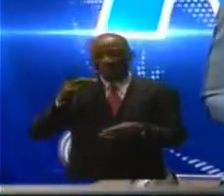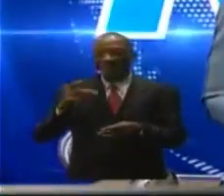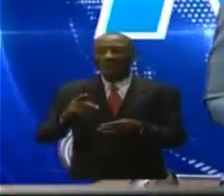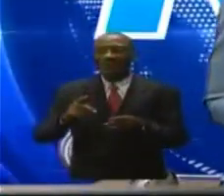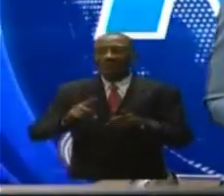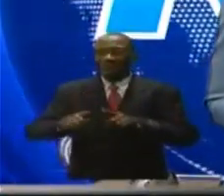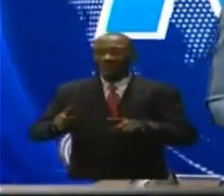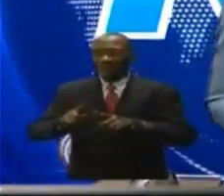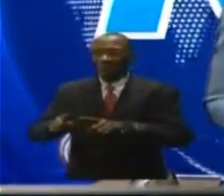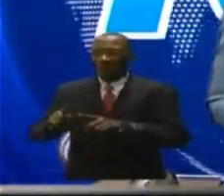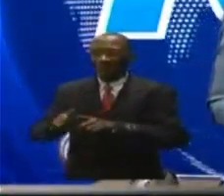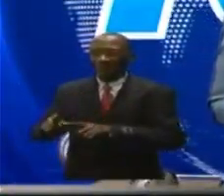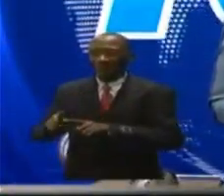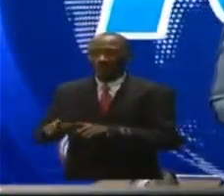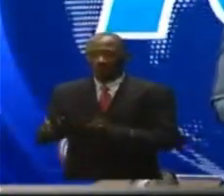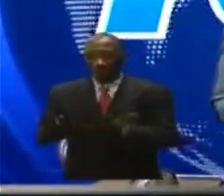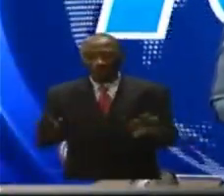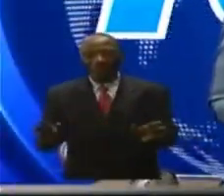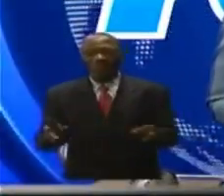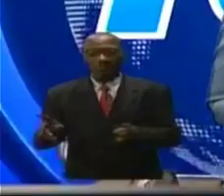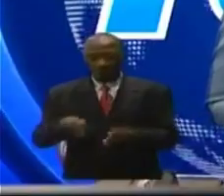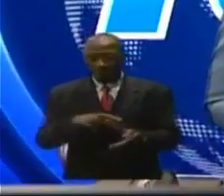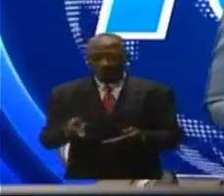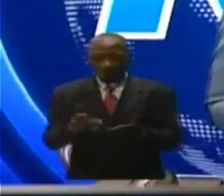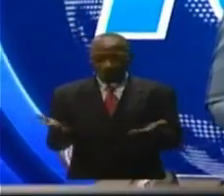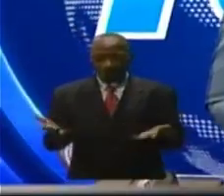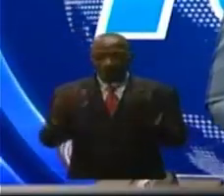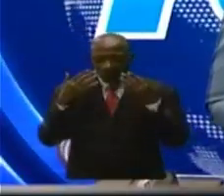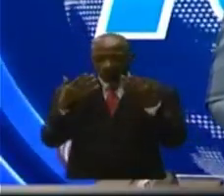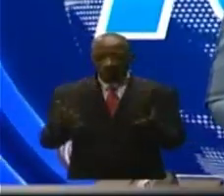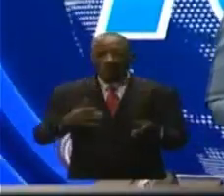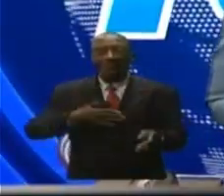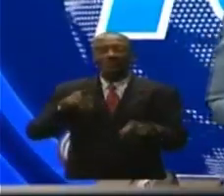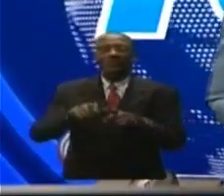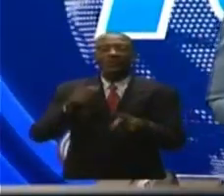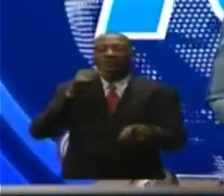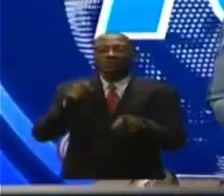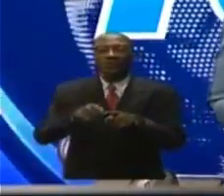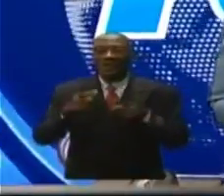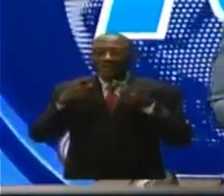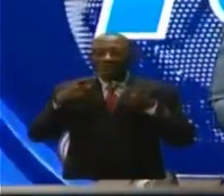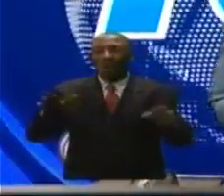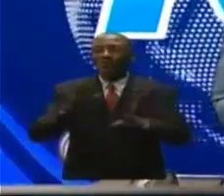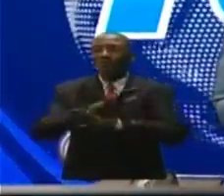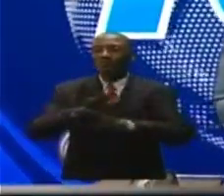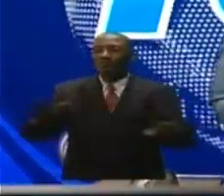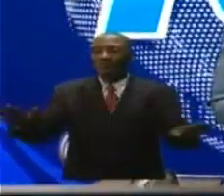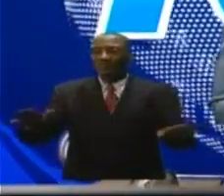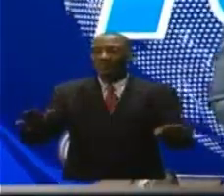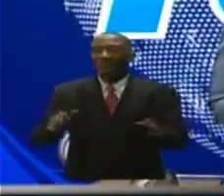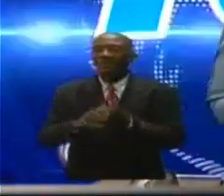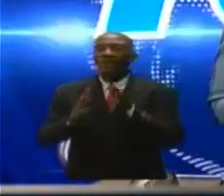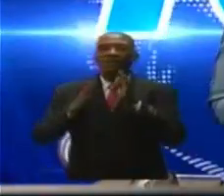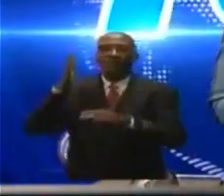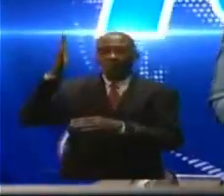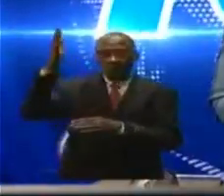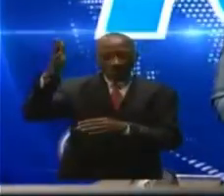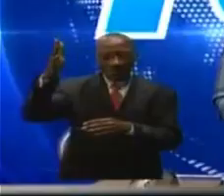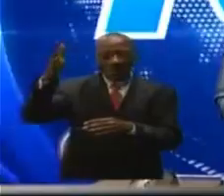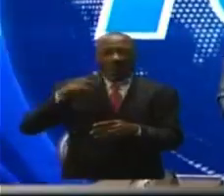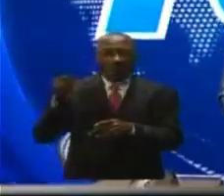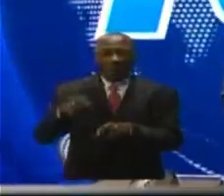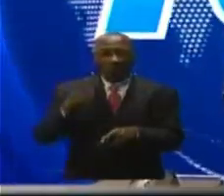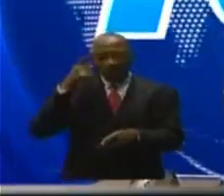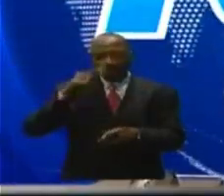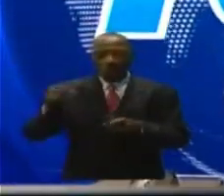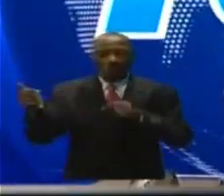Madame, messieurs, merci d'avoir suivi ce journal de la rédaction coordonnée par Jacques Kabwaba Mukumina Sedouga, réalisé par Patrick